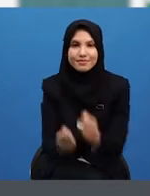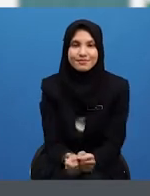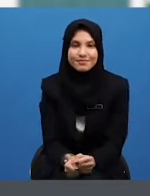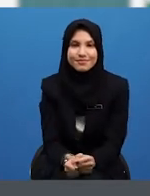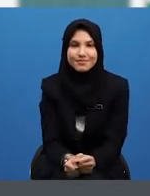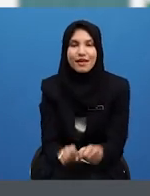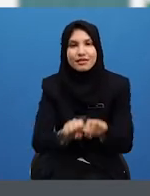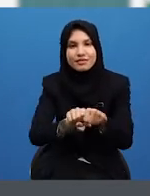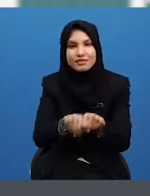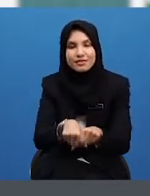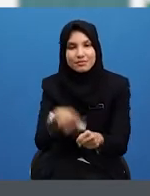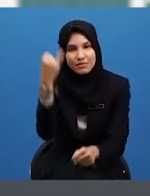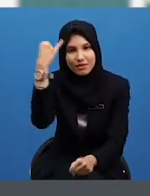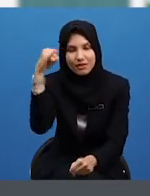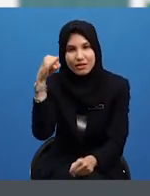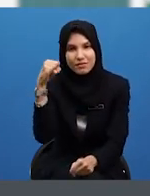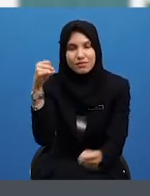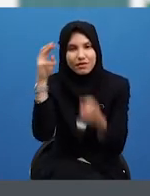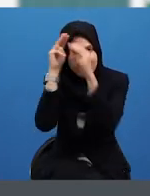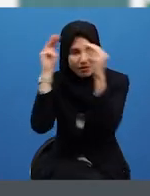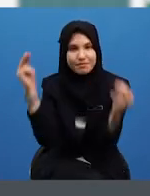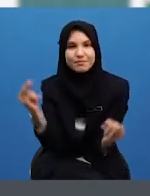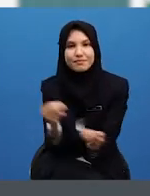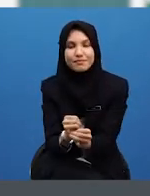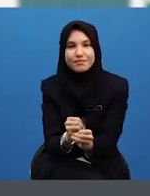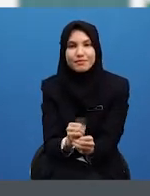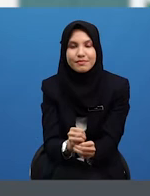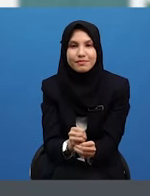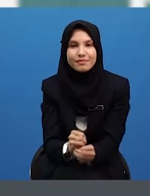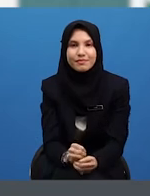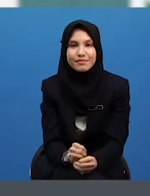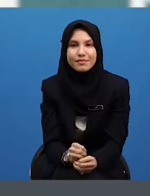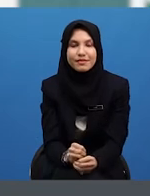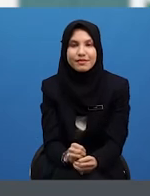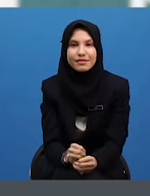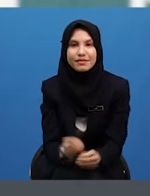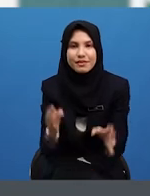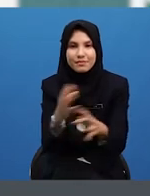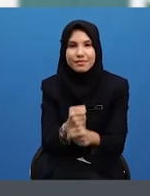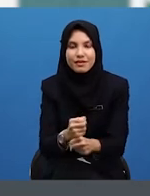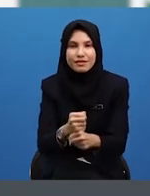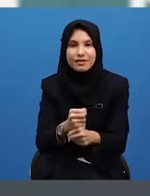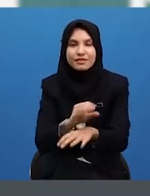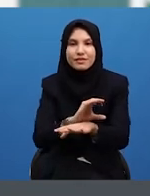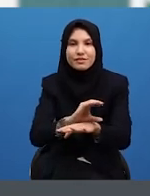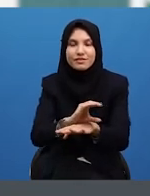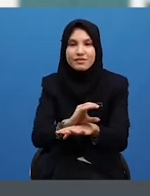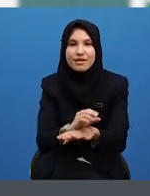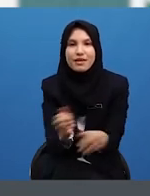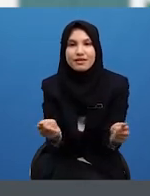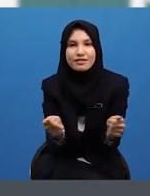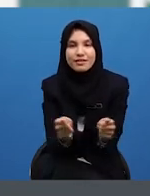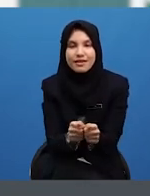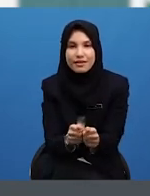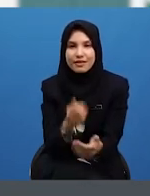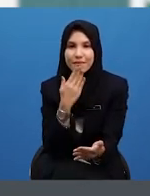semoga ilmu dan maklumat yang diperolehi hari ini dapat